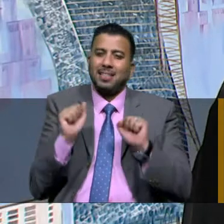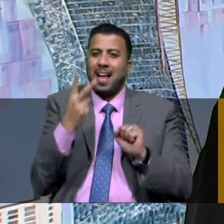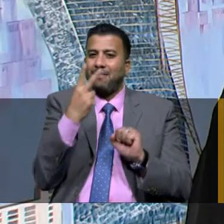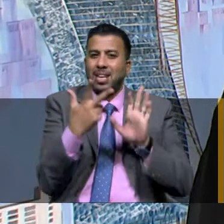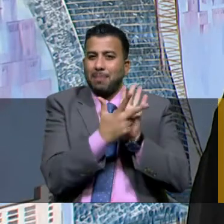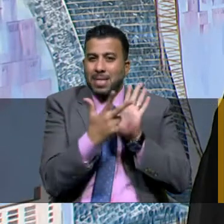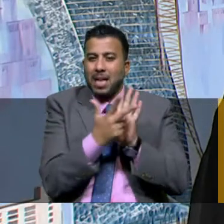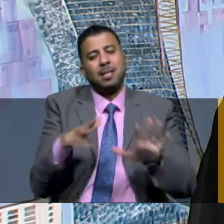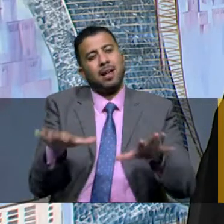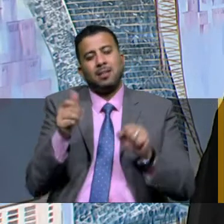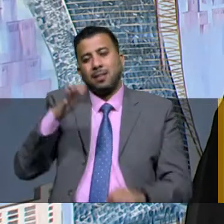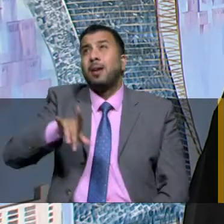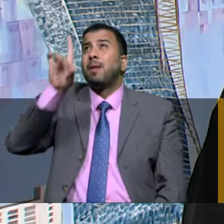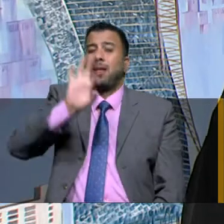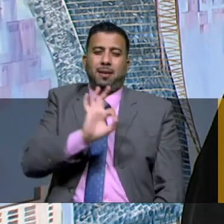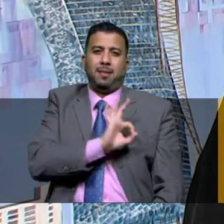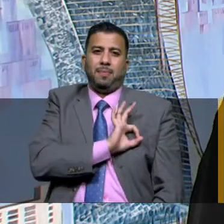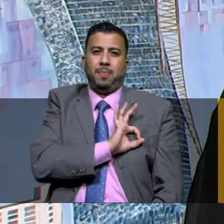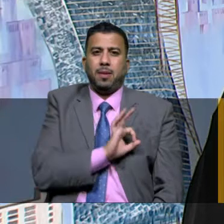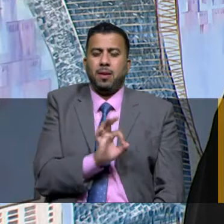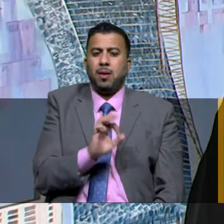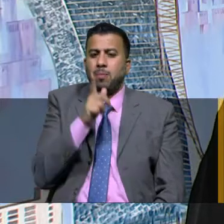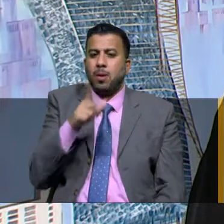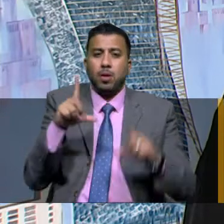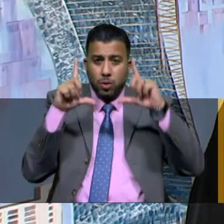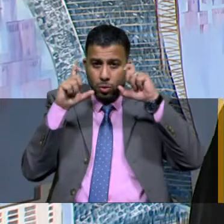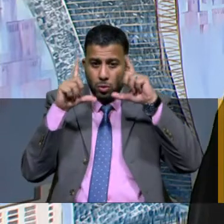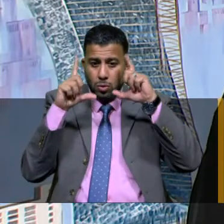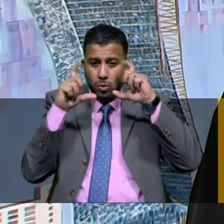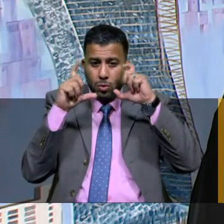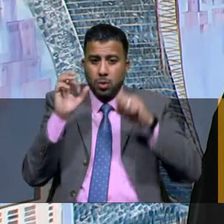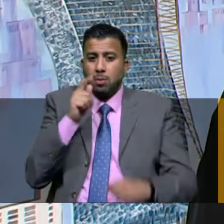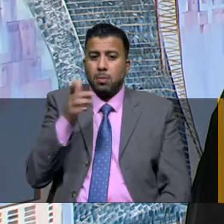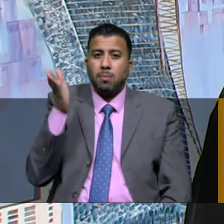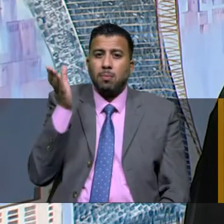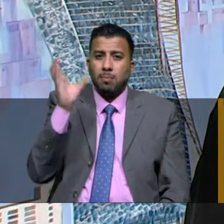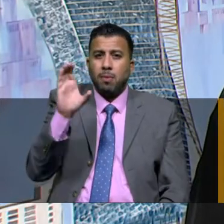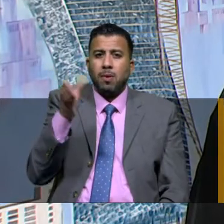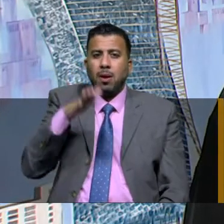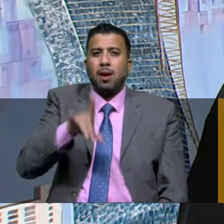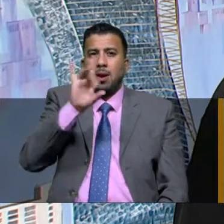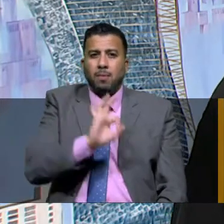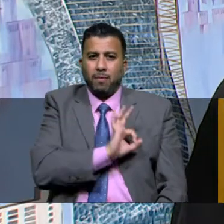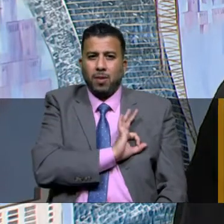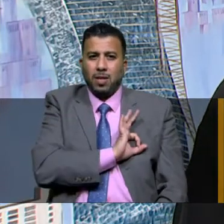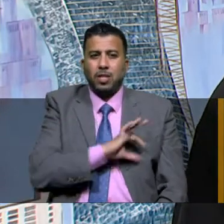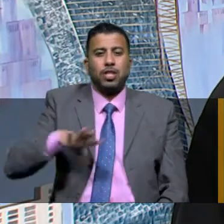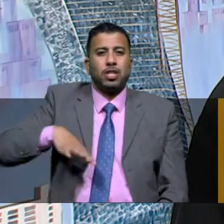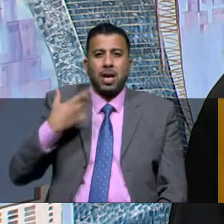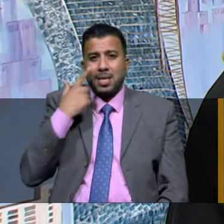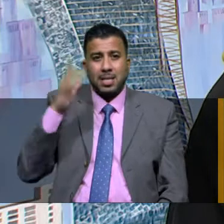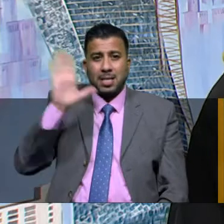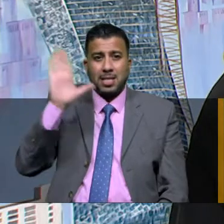ثراه، عبارة طبعا عن صورة المغفور للشيخ زايد هي اللي